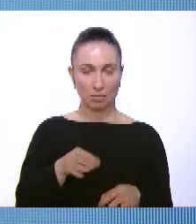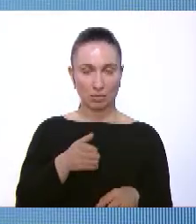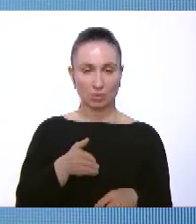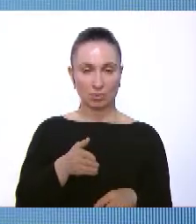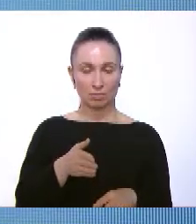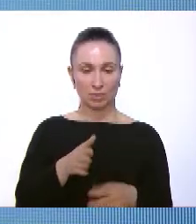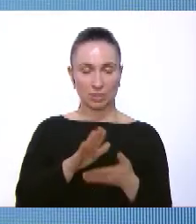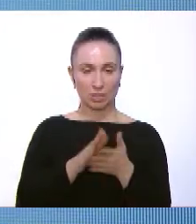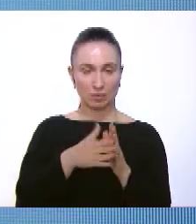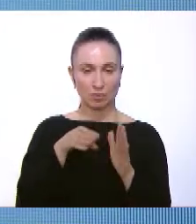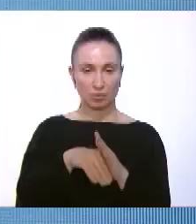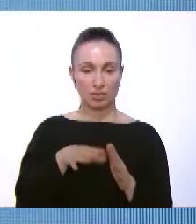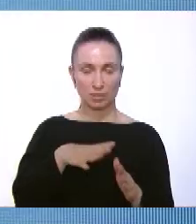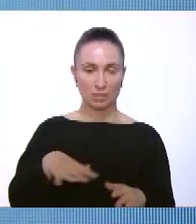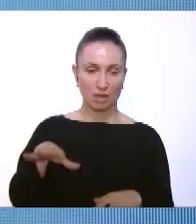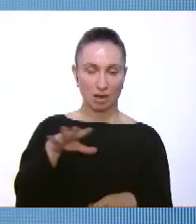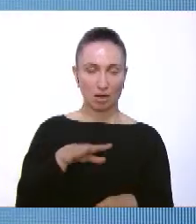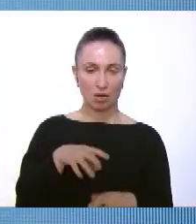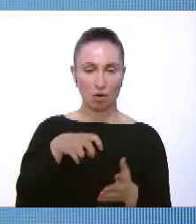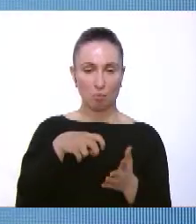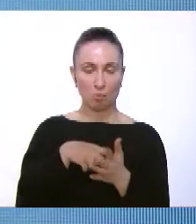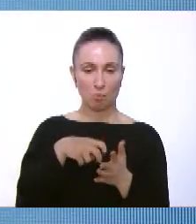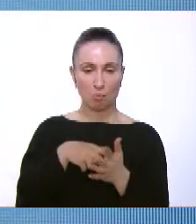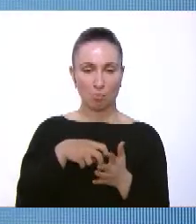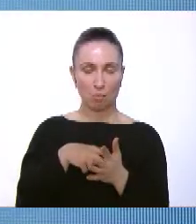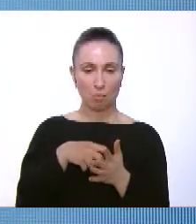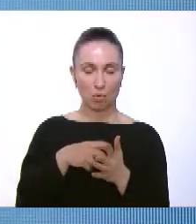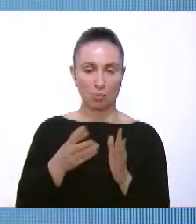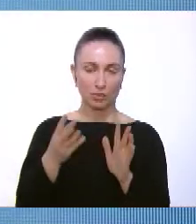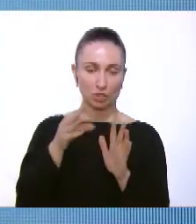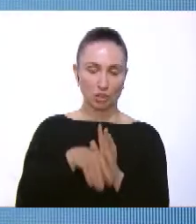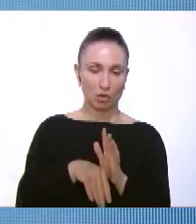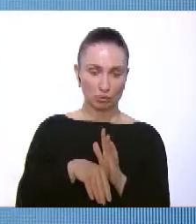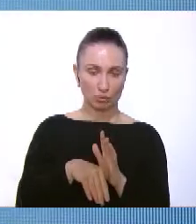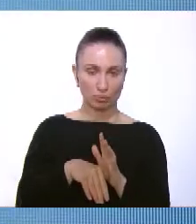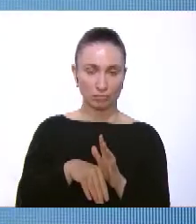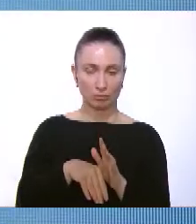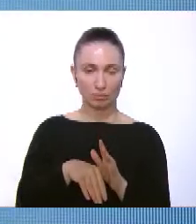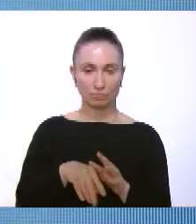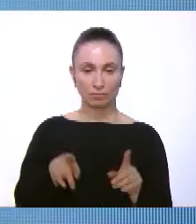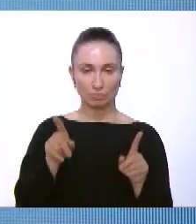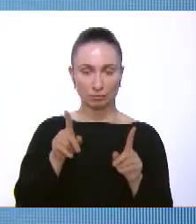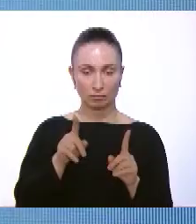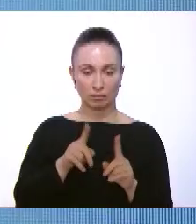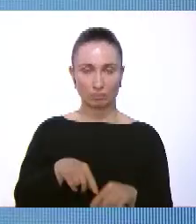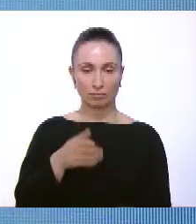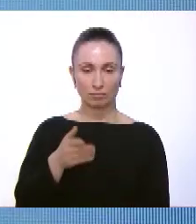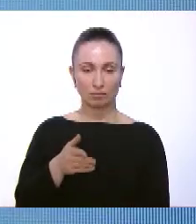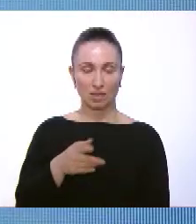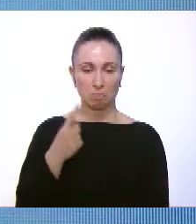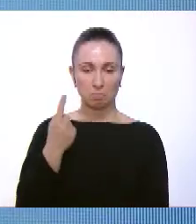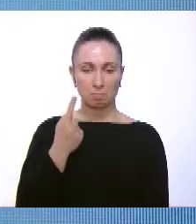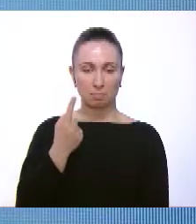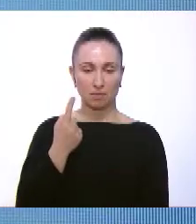ტრანსპორტირების სისტემა საქართველოს ფოსტის ჩართულობით და ასევე